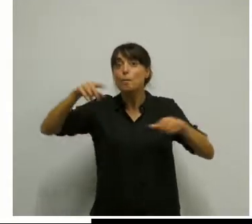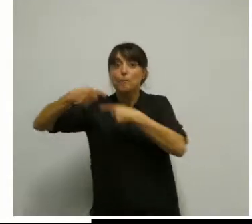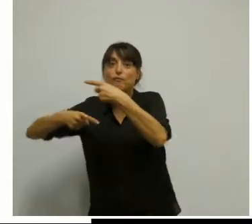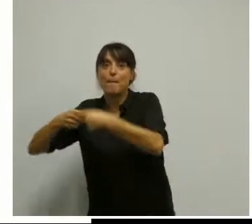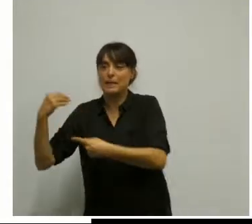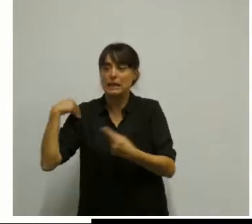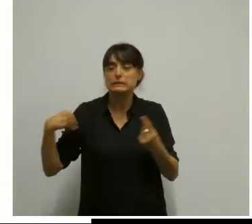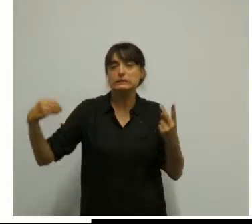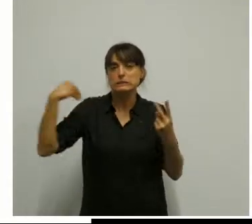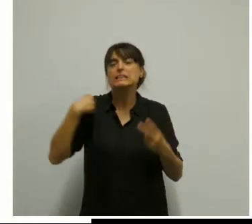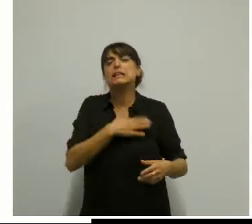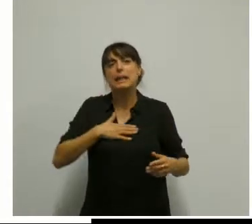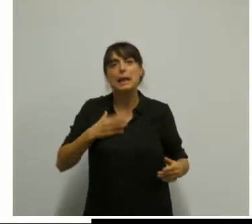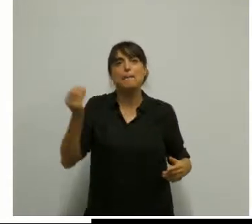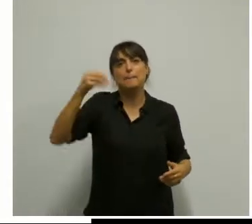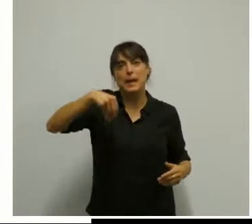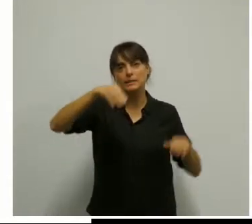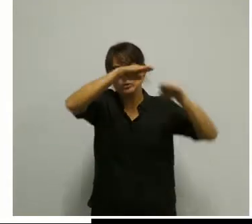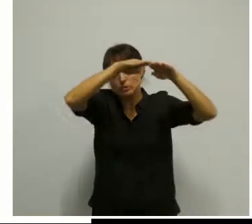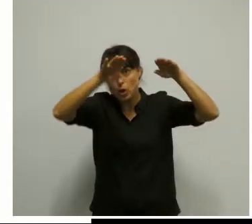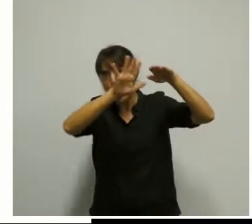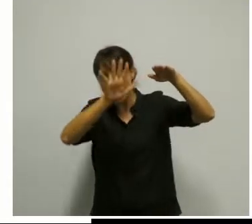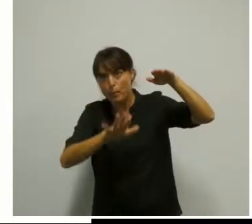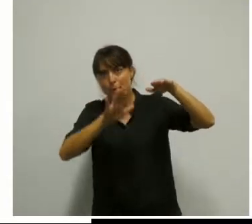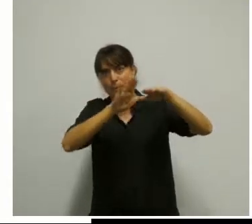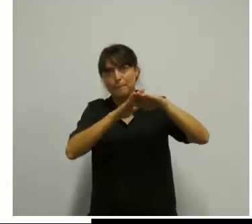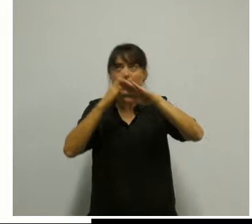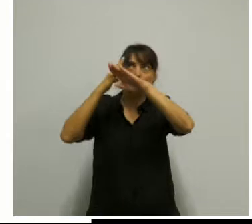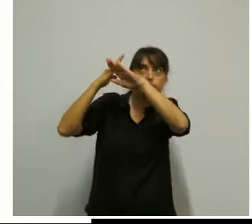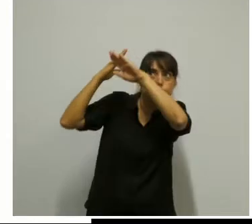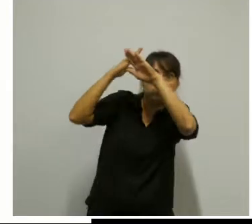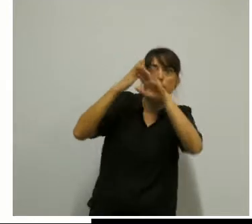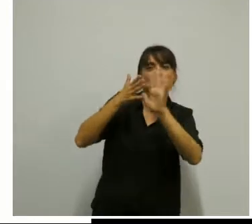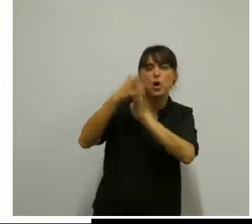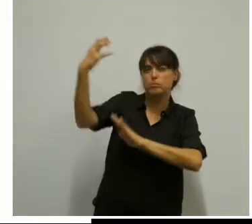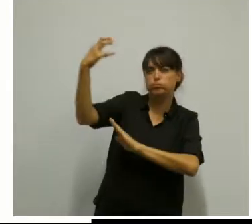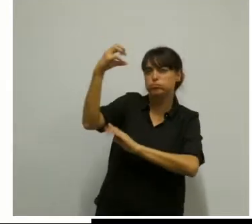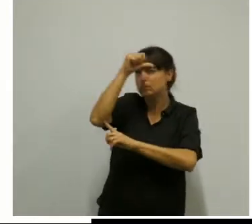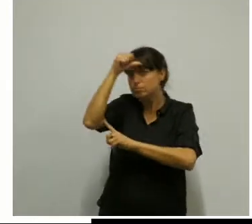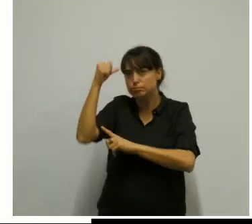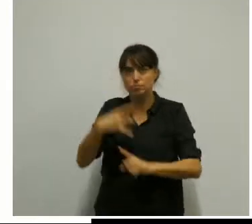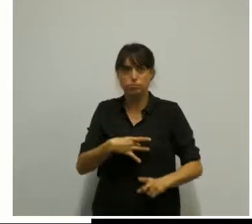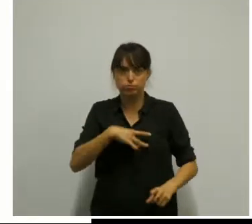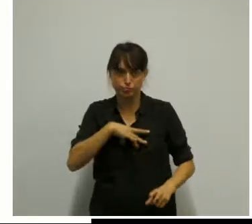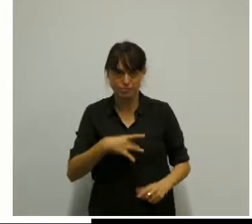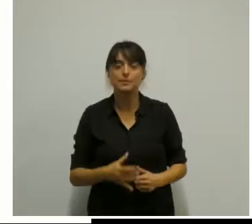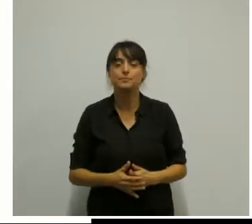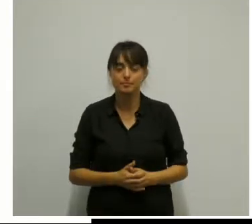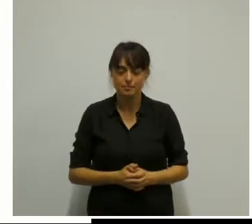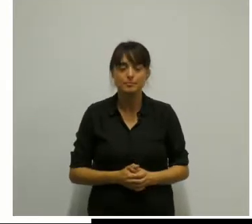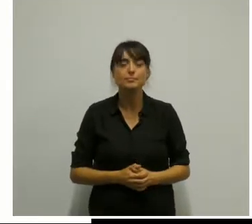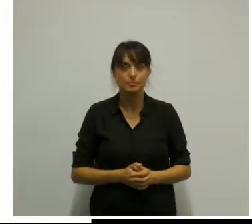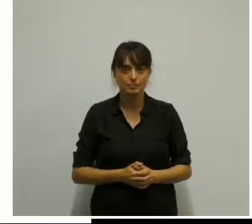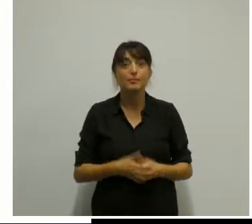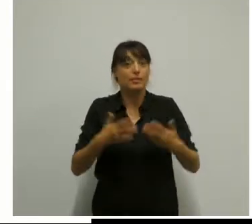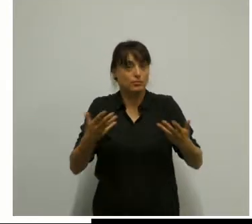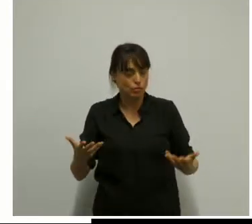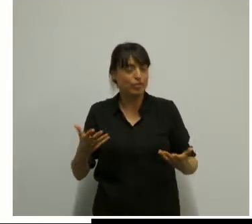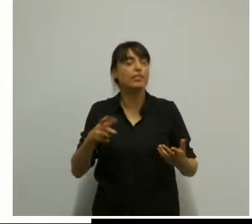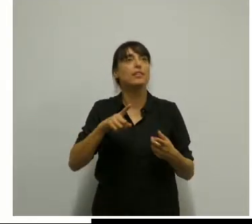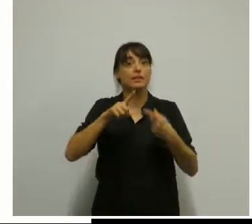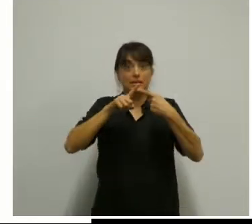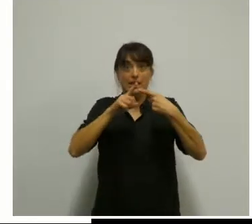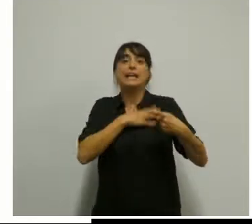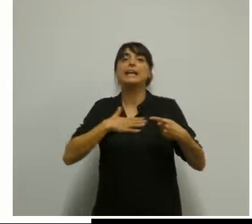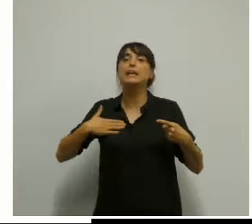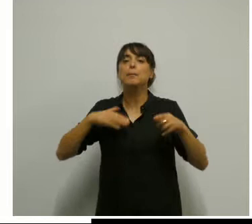solucions d'ombratge. El tercer objectiu doncs, era reafirmar el barri, aquest espai, per donar-lo, per oferir-lo, perquè sigui